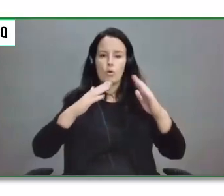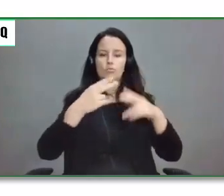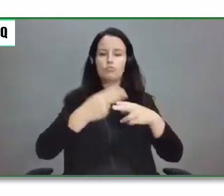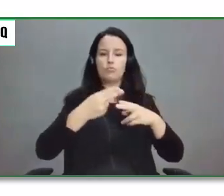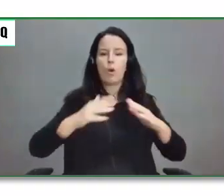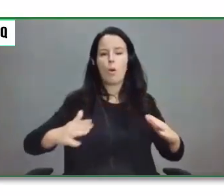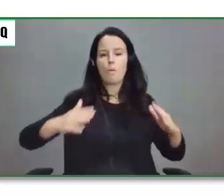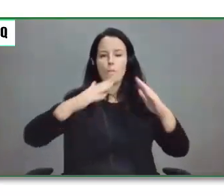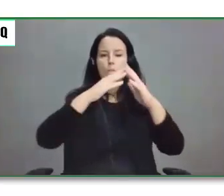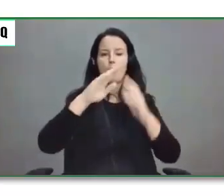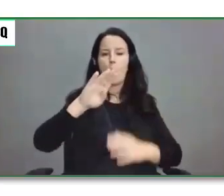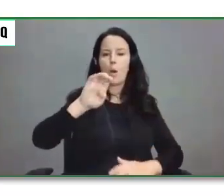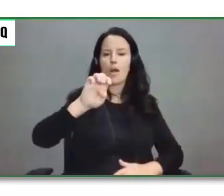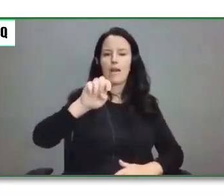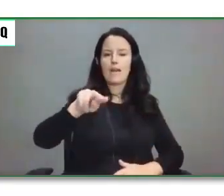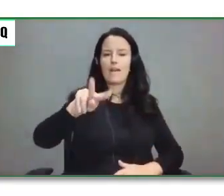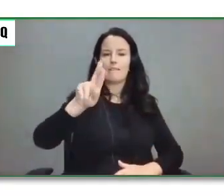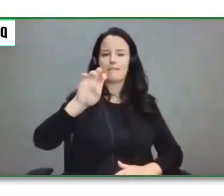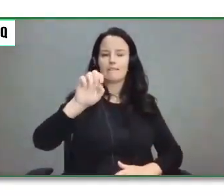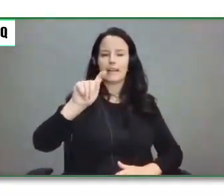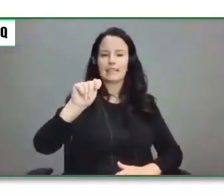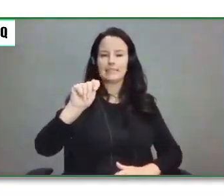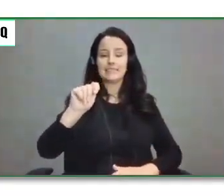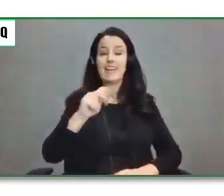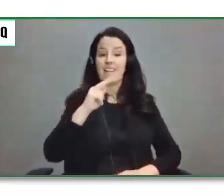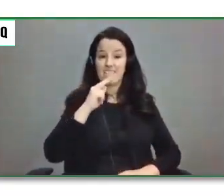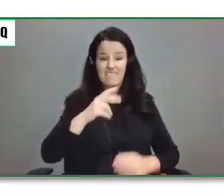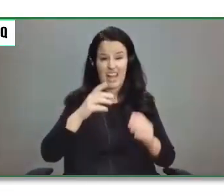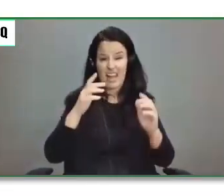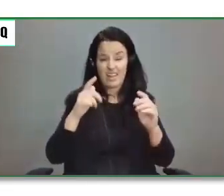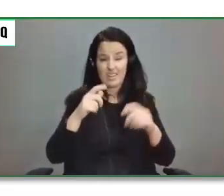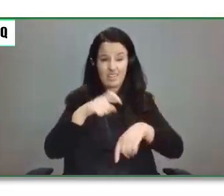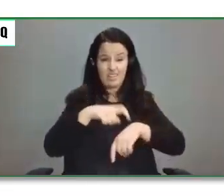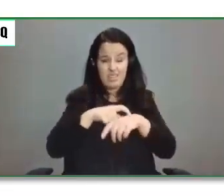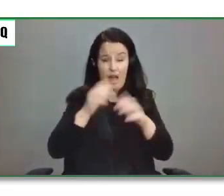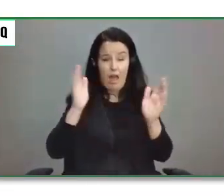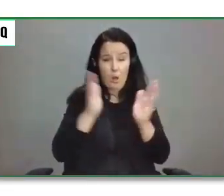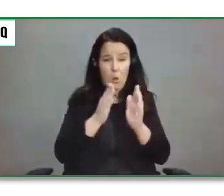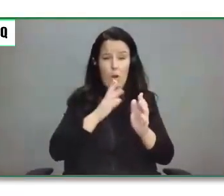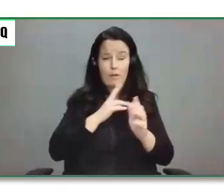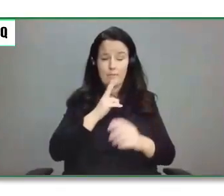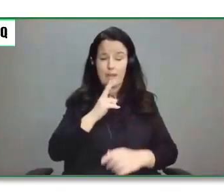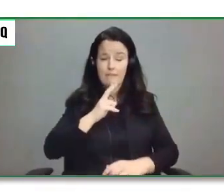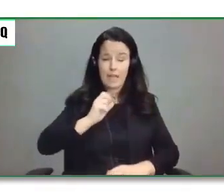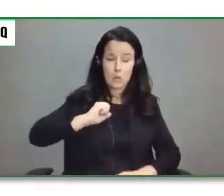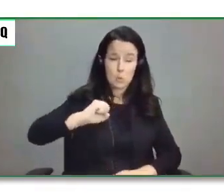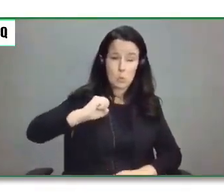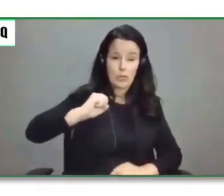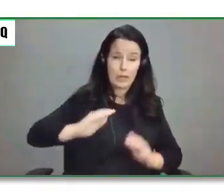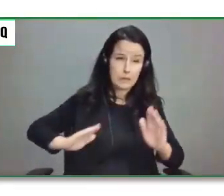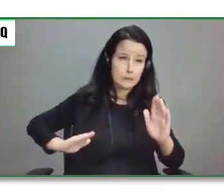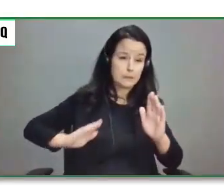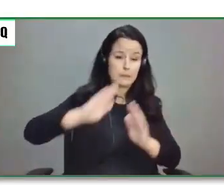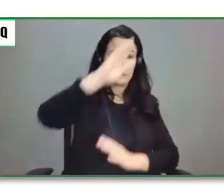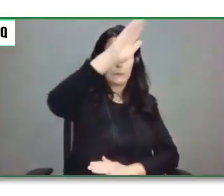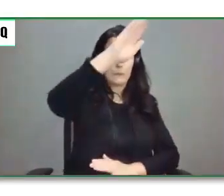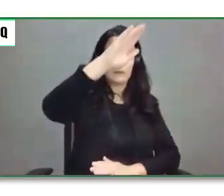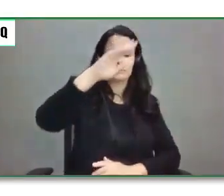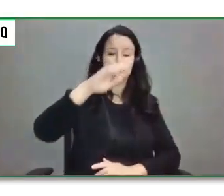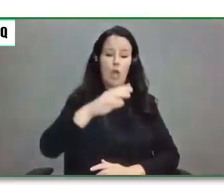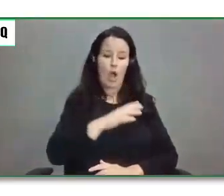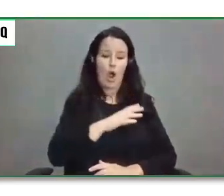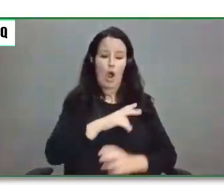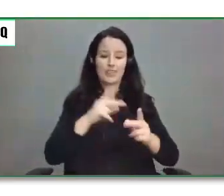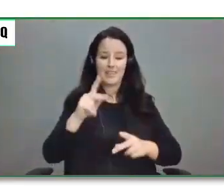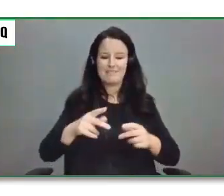C'est une randonnée courte, mais très raide jusqu'au sommet. Une personne tenant mon Trail Rider, là, le